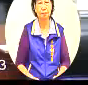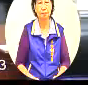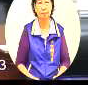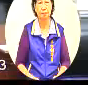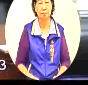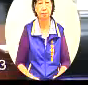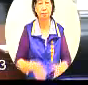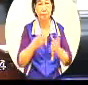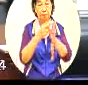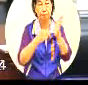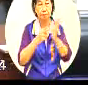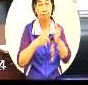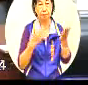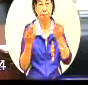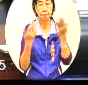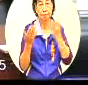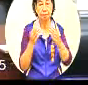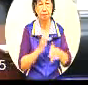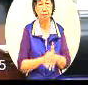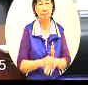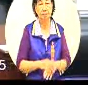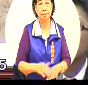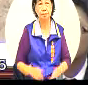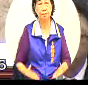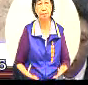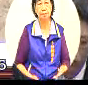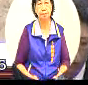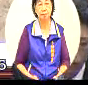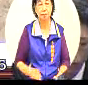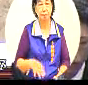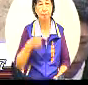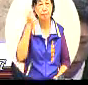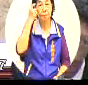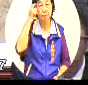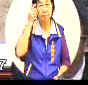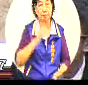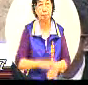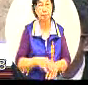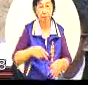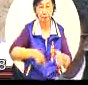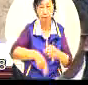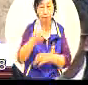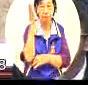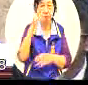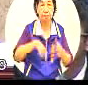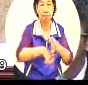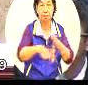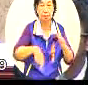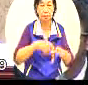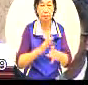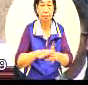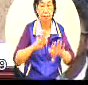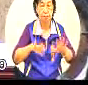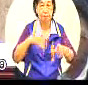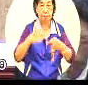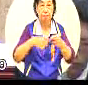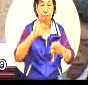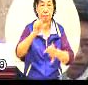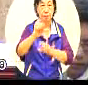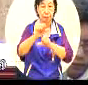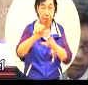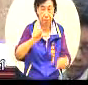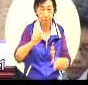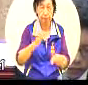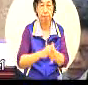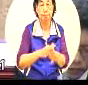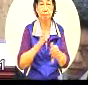您说明一下。 好，谢谢议长，谢谢陈议员。我想那个行政院在今年5月份的时候他确实有提出一个政策叫